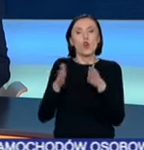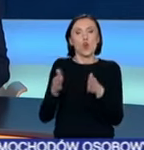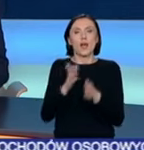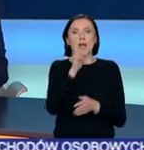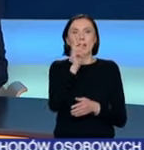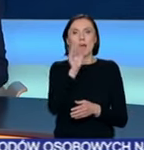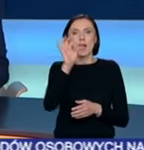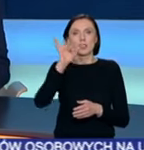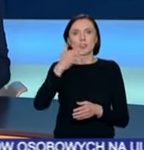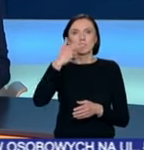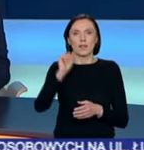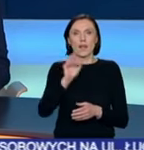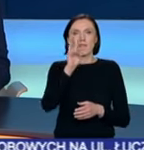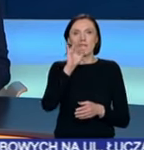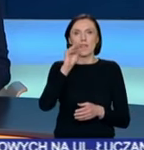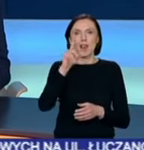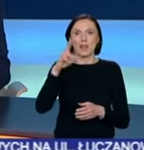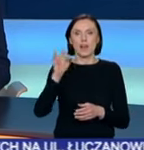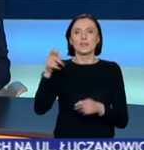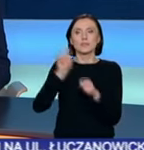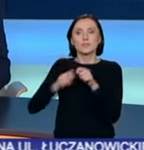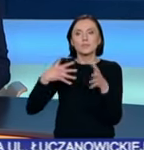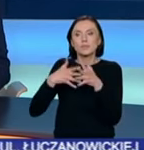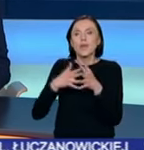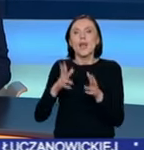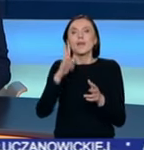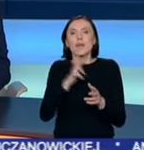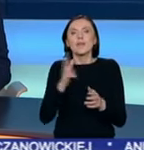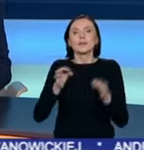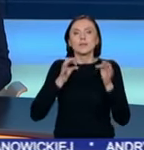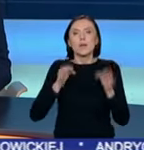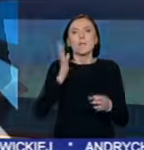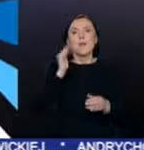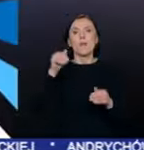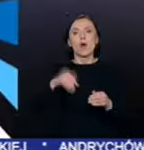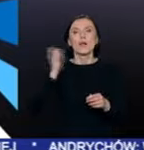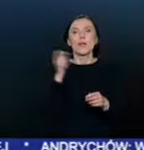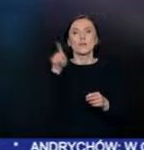będą mogły przejechać nią samochody. Jak mówią kierowcy, teraz utrudnienia są ogromne.